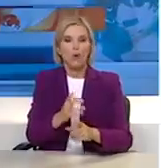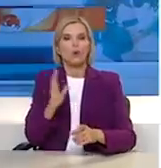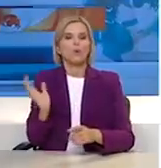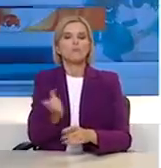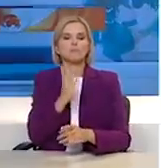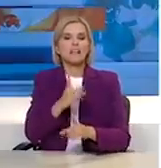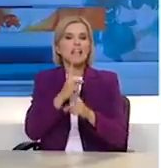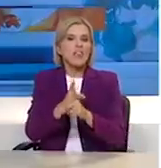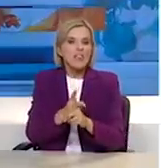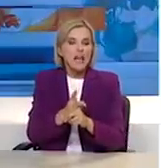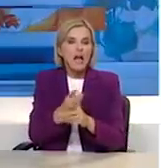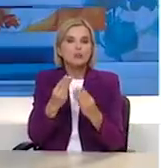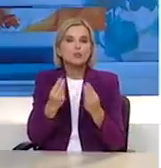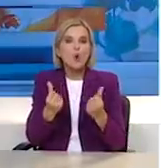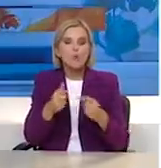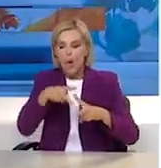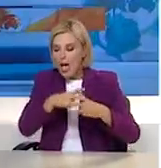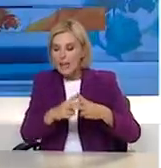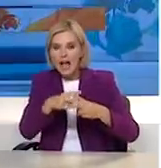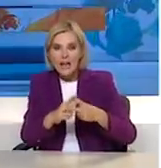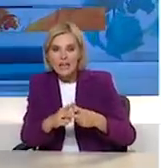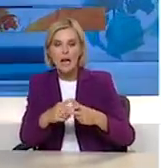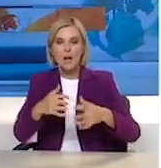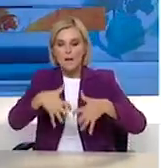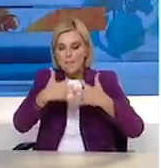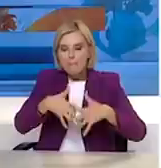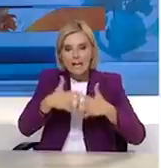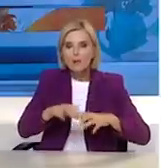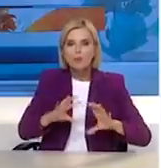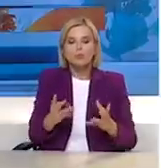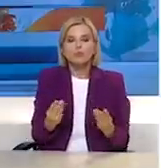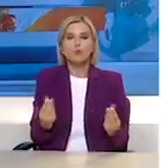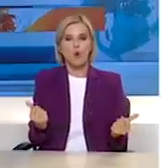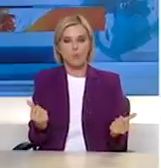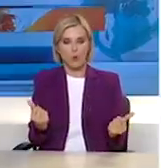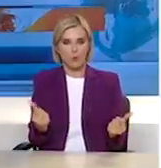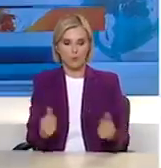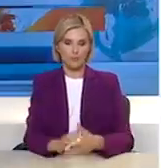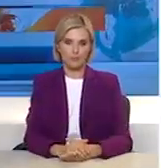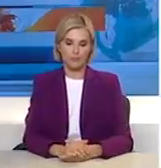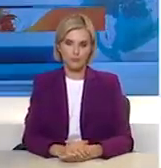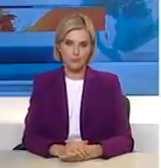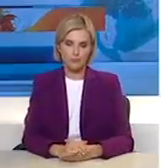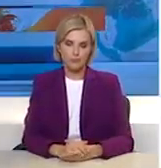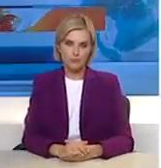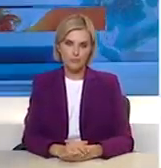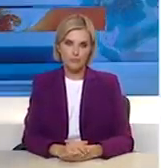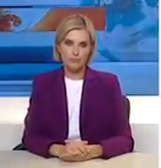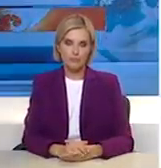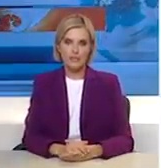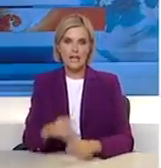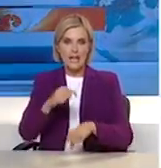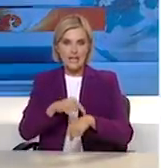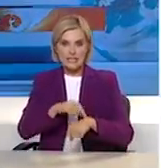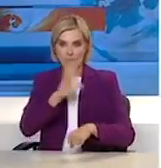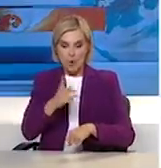Τα ειδικά εξαρτήματα που χρειάζονται ώστε να γίνεται αυτή με ασφάλεια. Αν με ρωτούσατε αν θα εκείνη τη στιγμή σκέφτεσαι